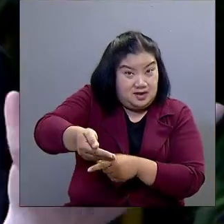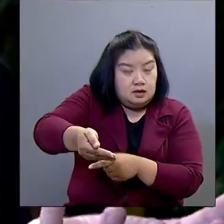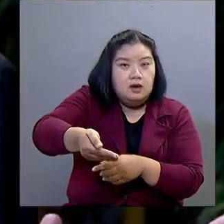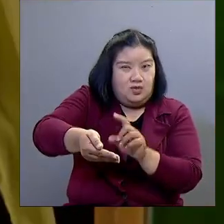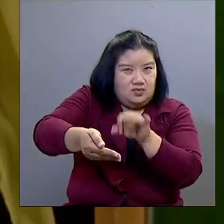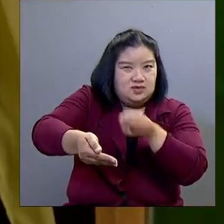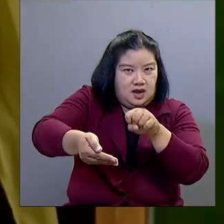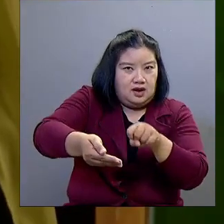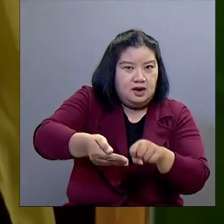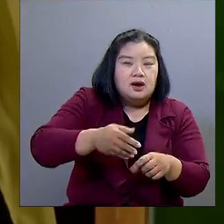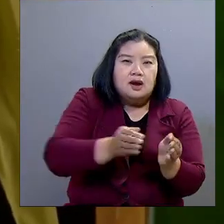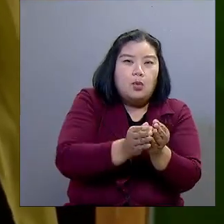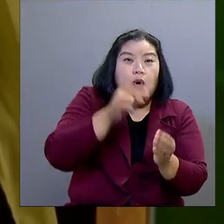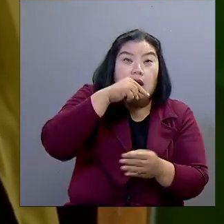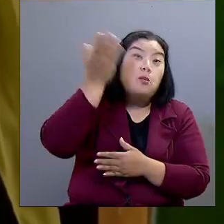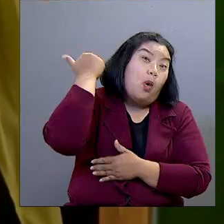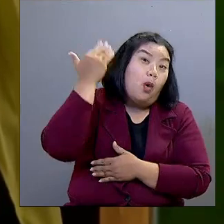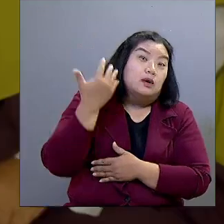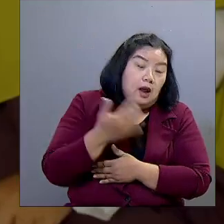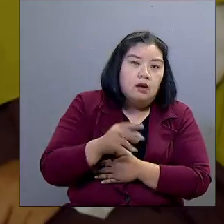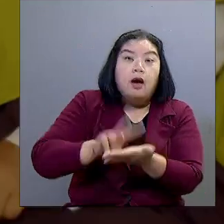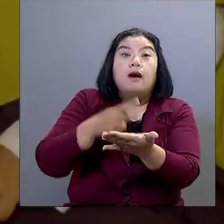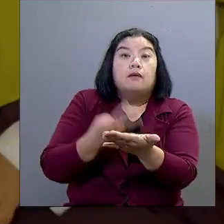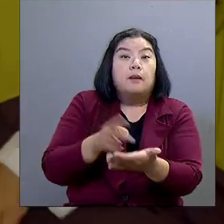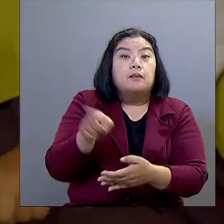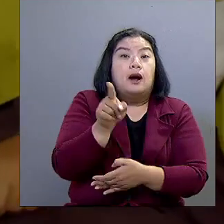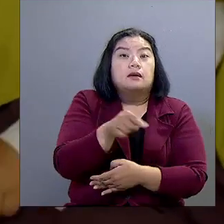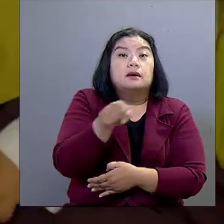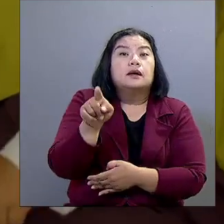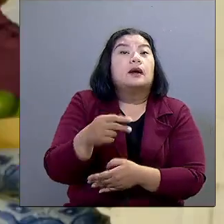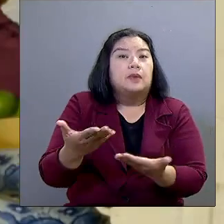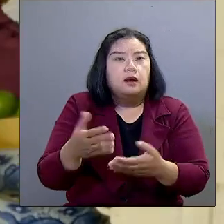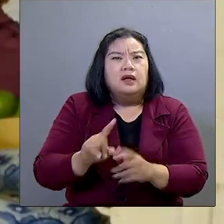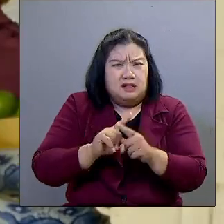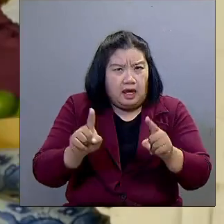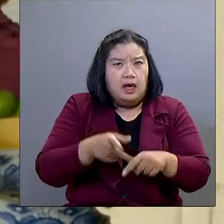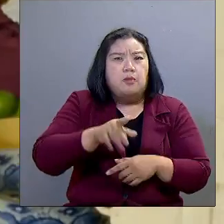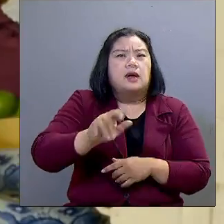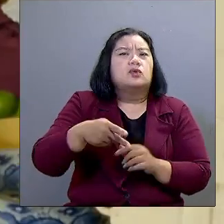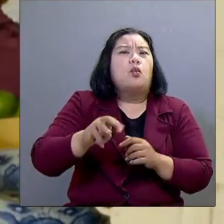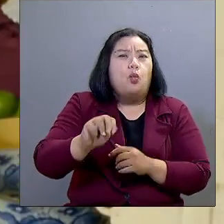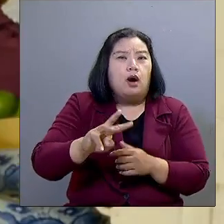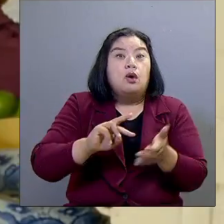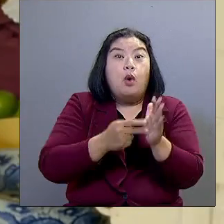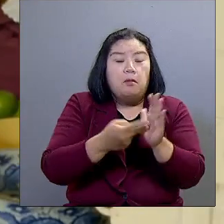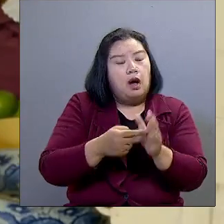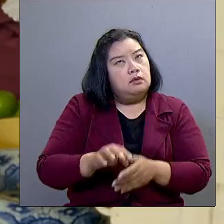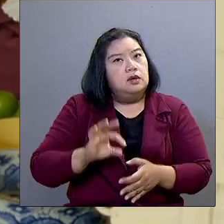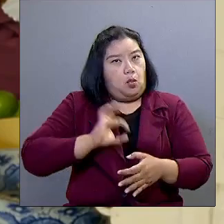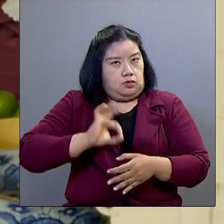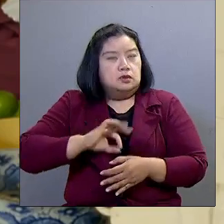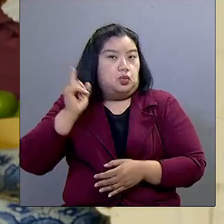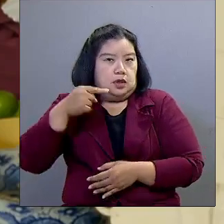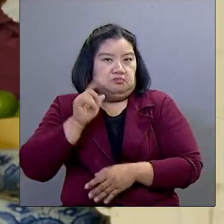แล้วก็ใช้ตามนั้นได้หรือเปล่าซึ่งมันก็มีปัญหาเพราะว่าปลายจวักมันมีอารมณ์แฝงมาว่าการทำอาหารมันก็เป็นเสน่ห์ของผู้หญิงอย่างนึงแล้วก็ภ